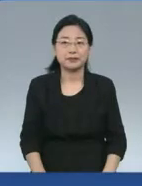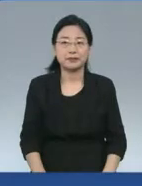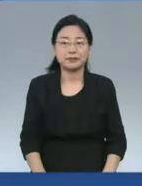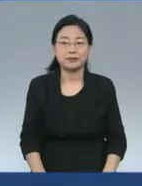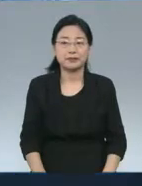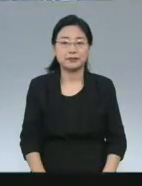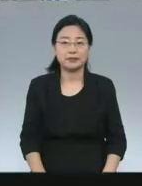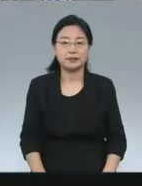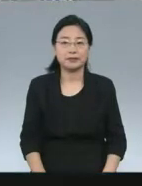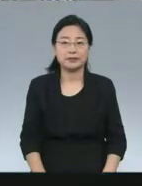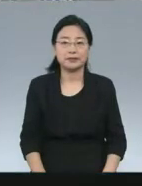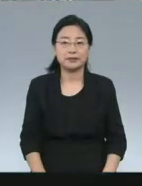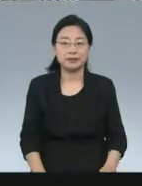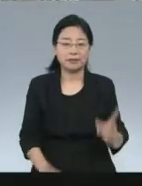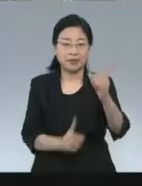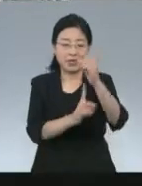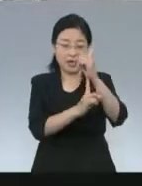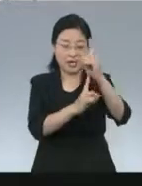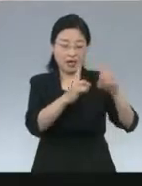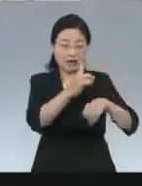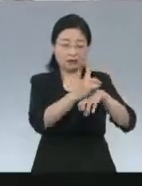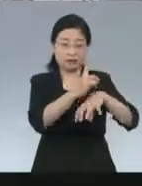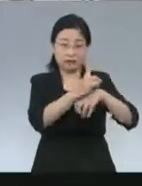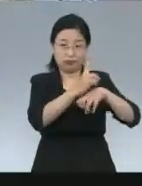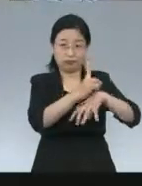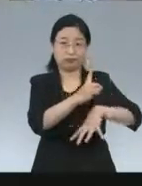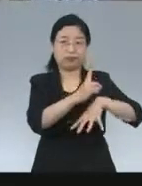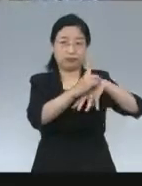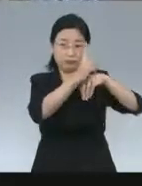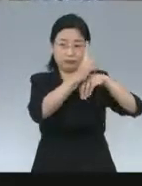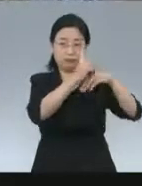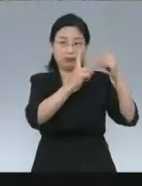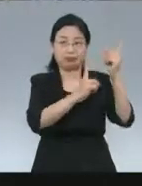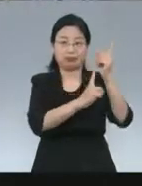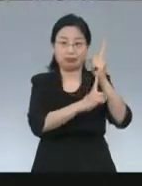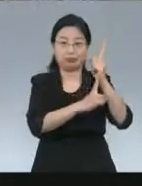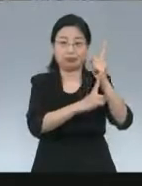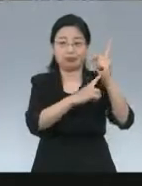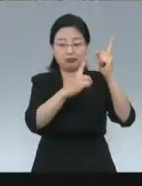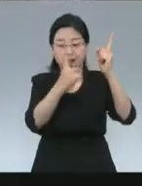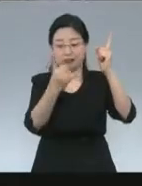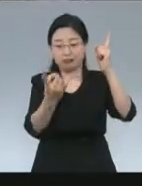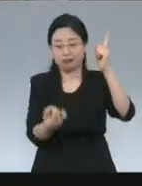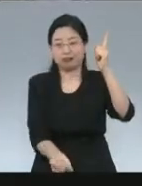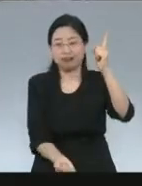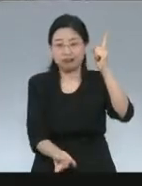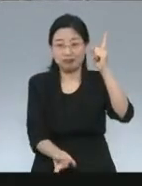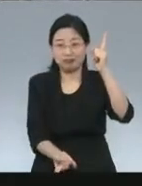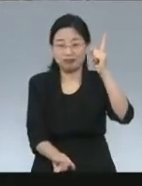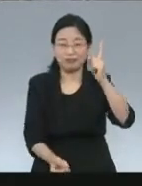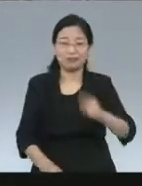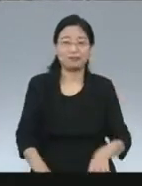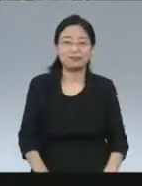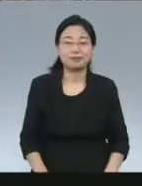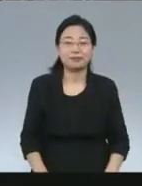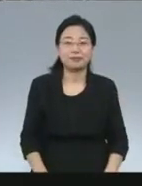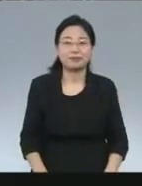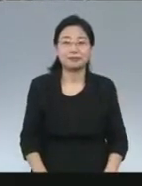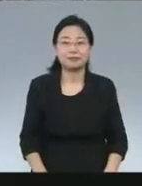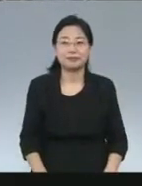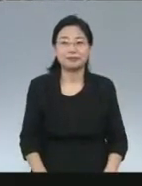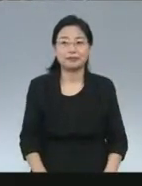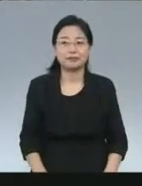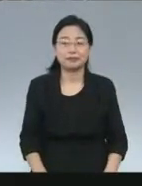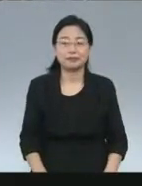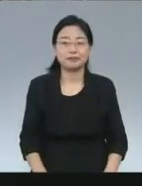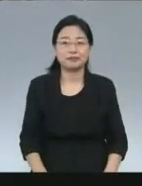Tanuri ein Jahr lang den Mond umkreisen und mittels 6 wissenschaftlichen Instrumenten Daten zum Mond liefern. Der